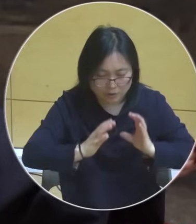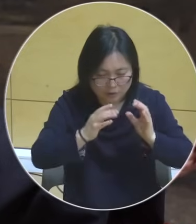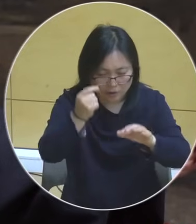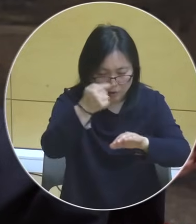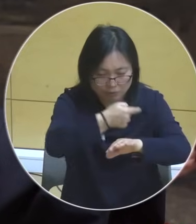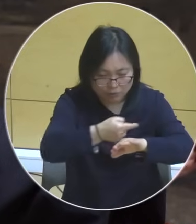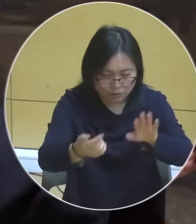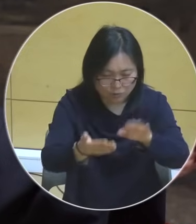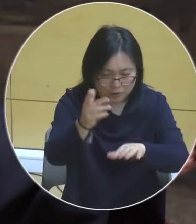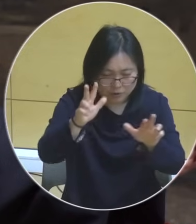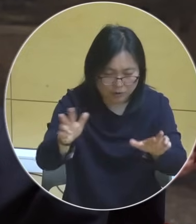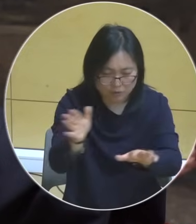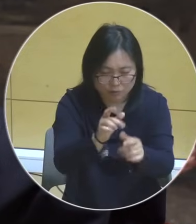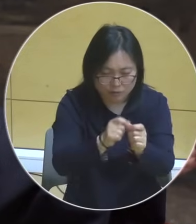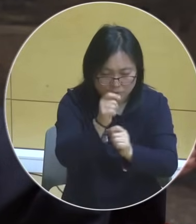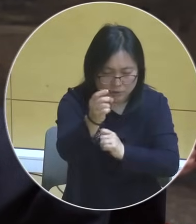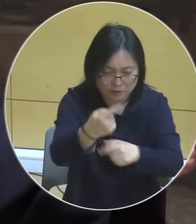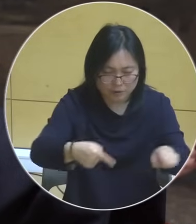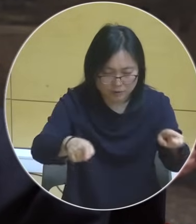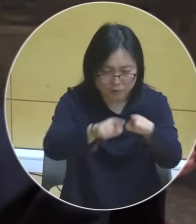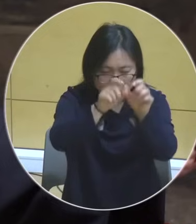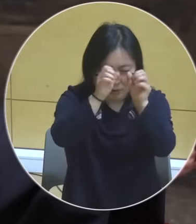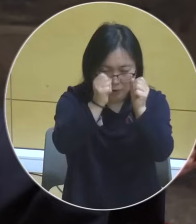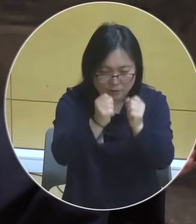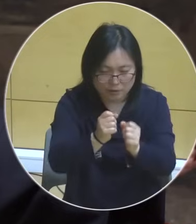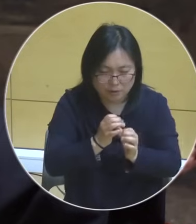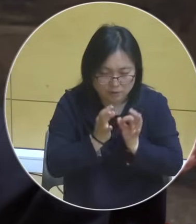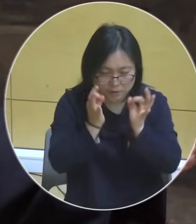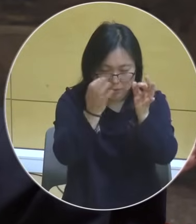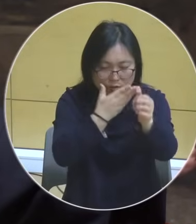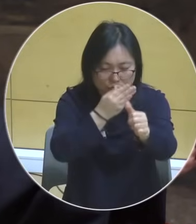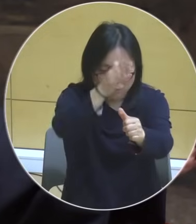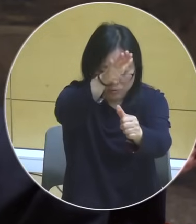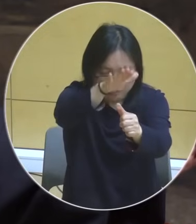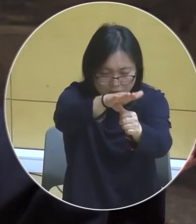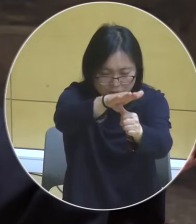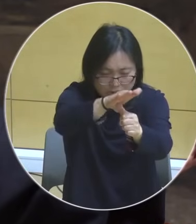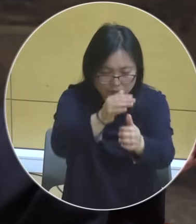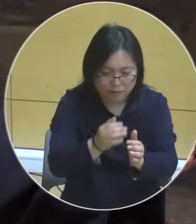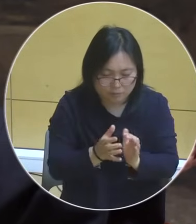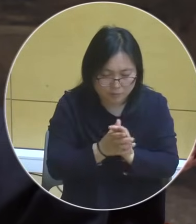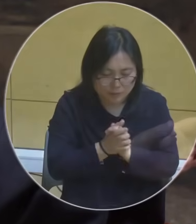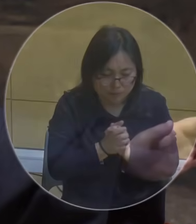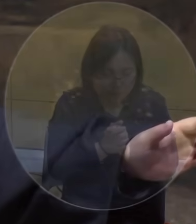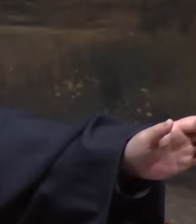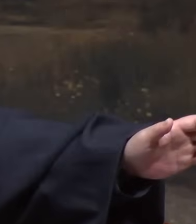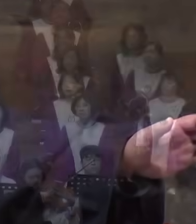이 민족 위에 지금부터 영원까지 함께 하시기를 간절히 축원하옵나이다. 아멘.